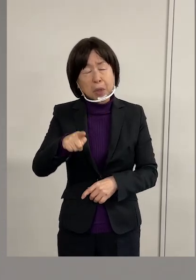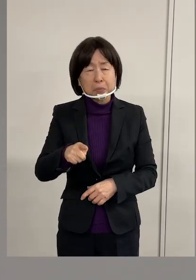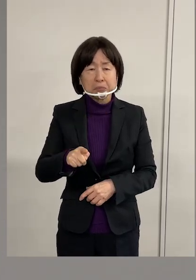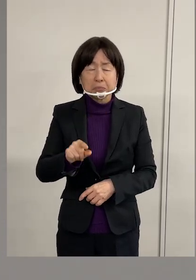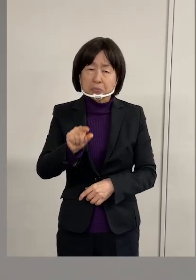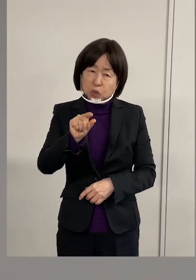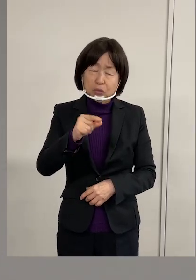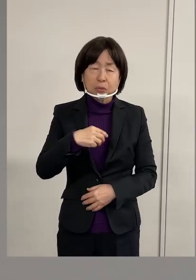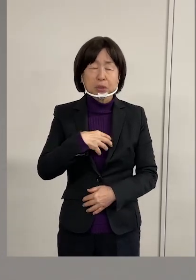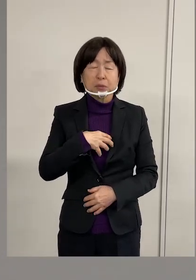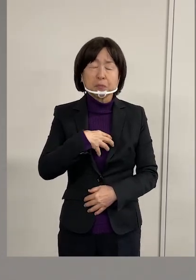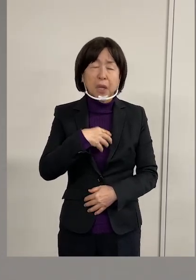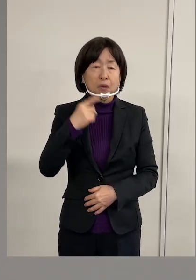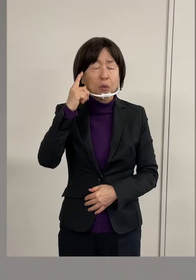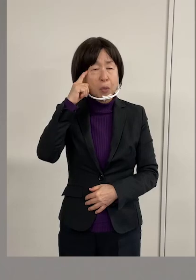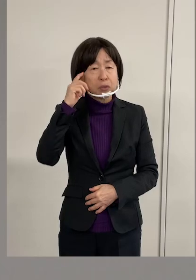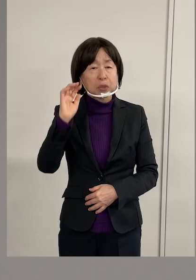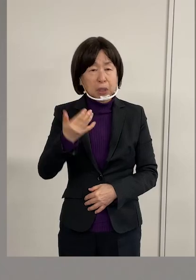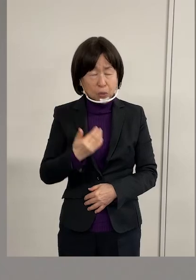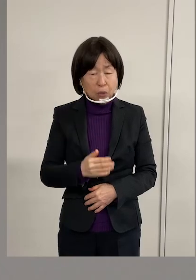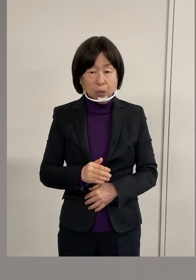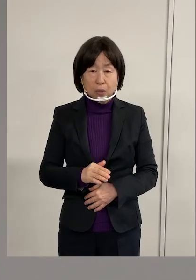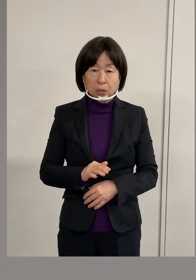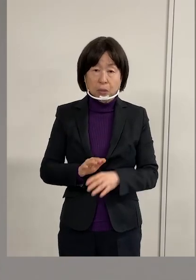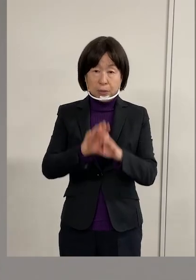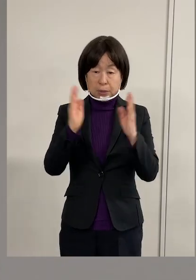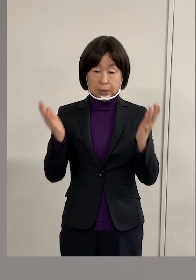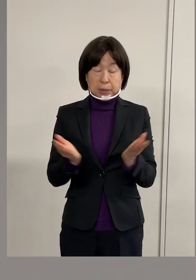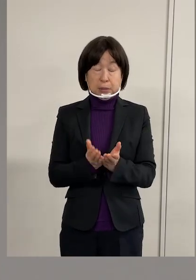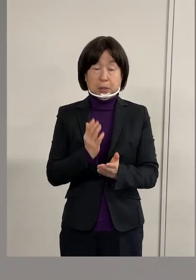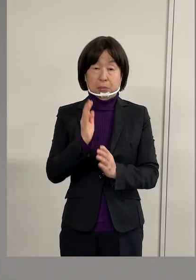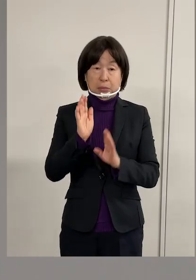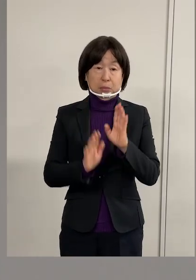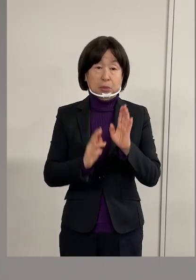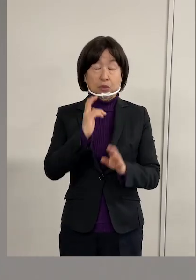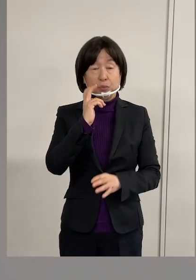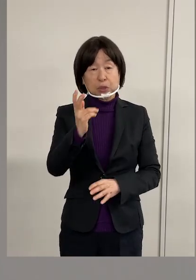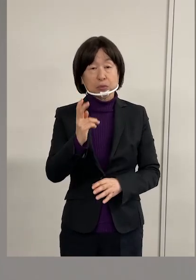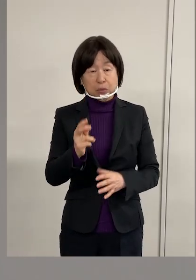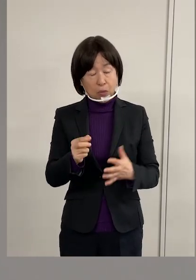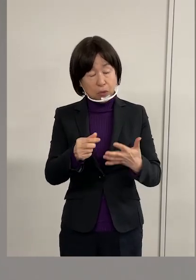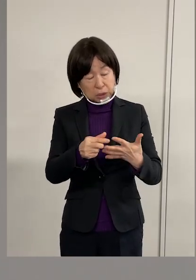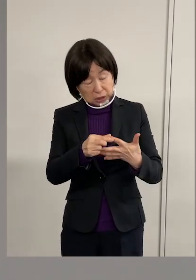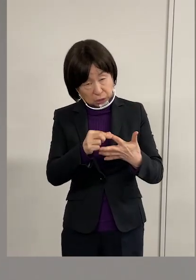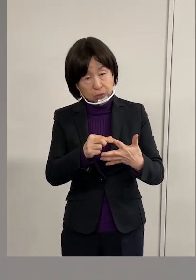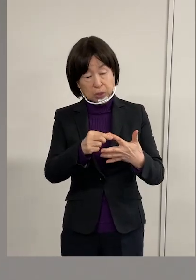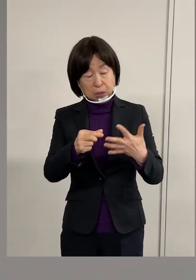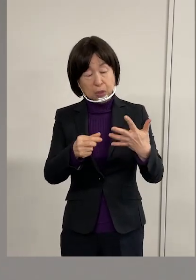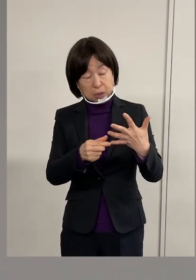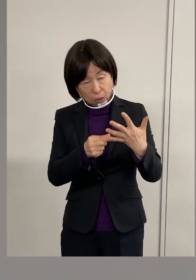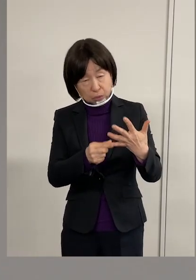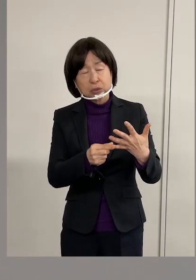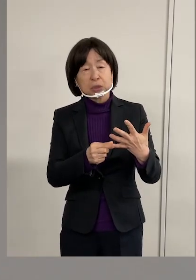う2類から5類へ、切り替える時期を迎えているのかなというふうには思います。